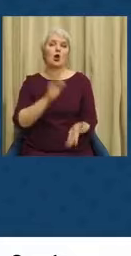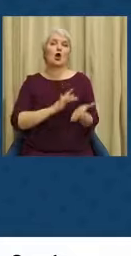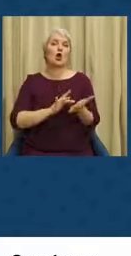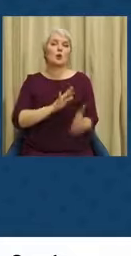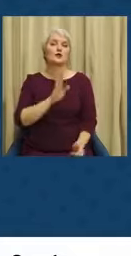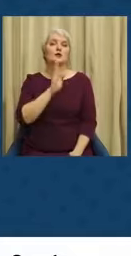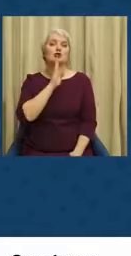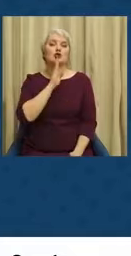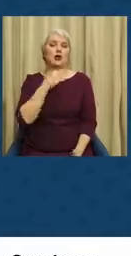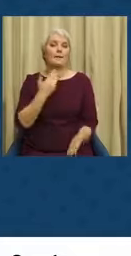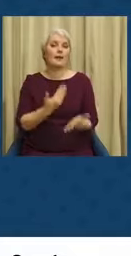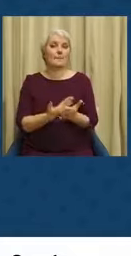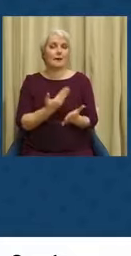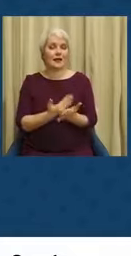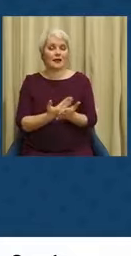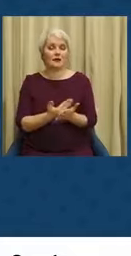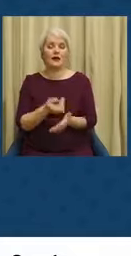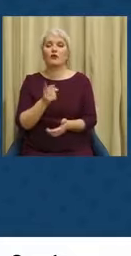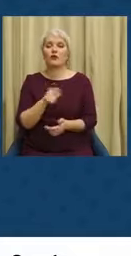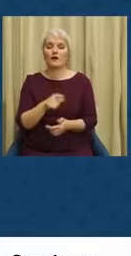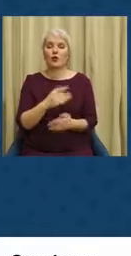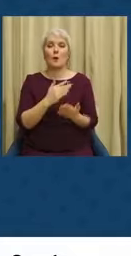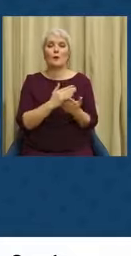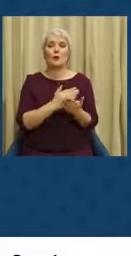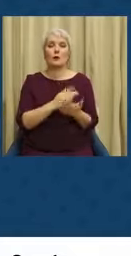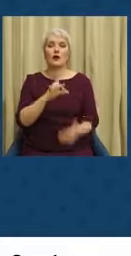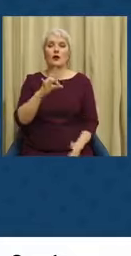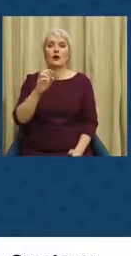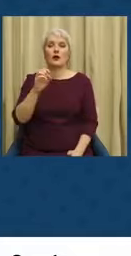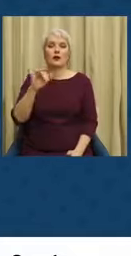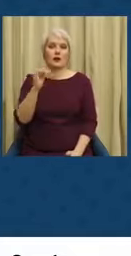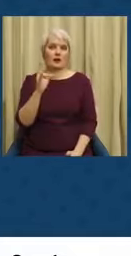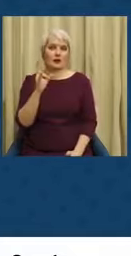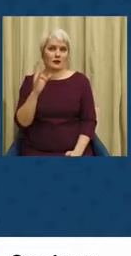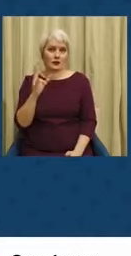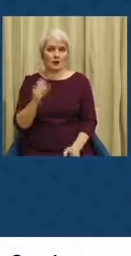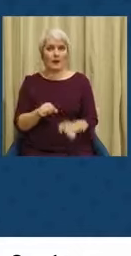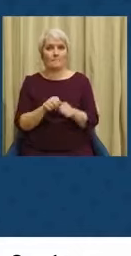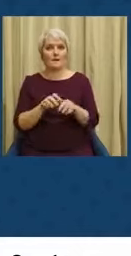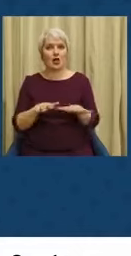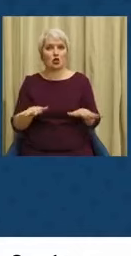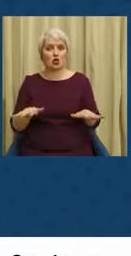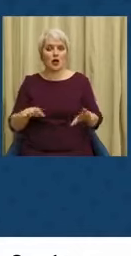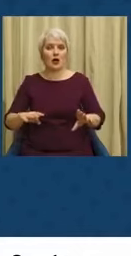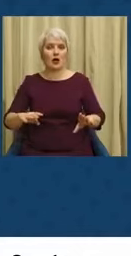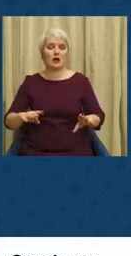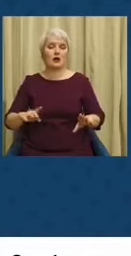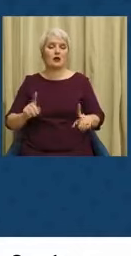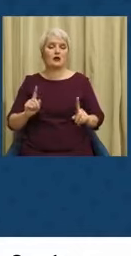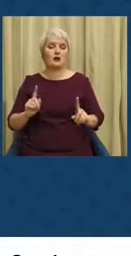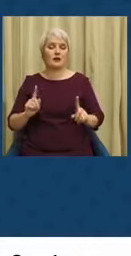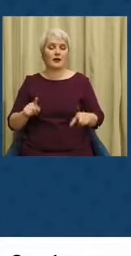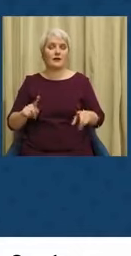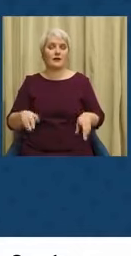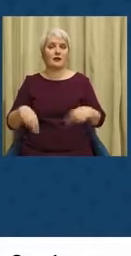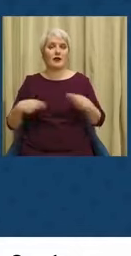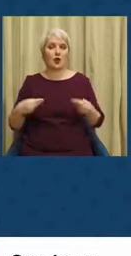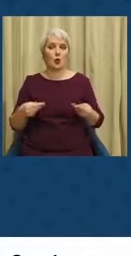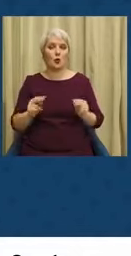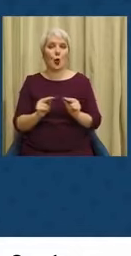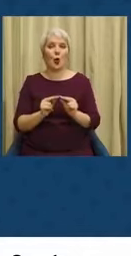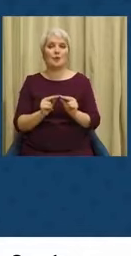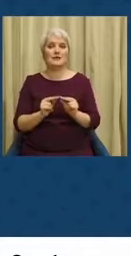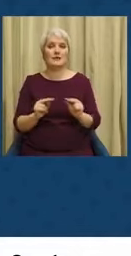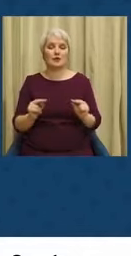ромським жінкам, наприклад, навіть програма РЕЙН, про яку я говорила, мережа, вони навіть надають освіту